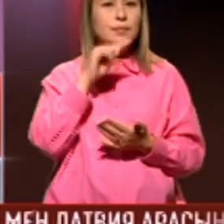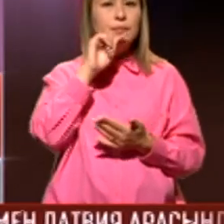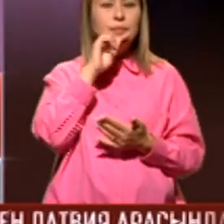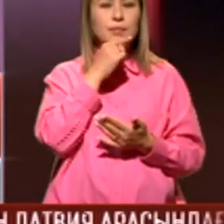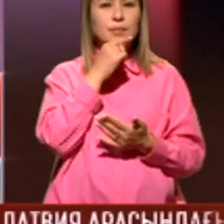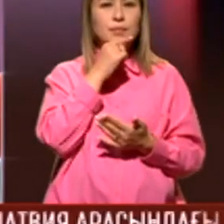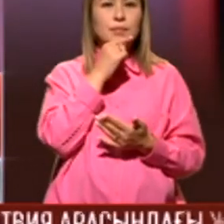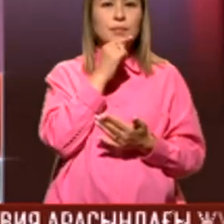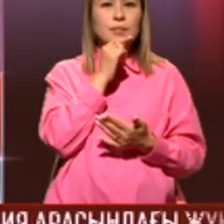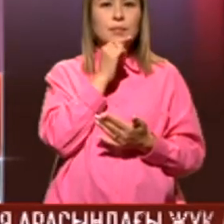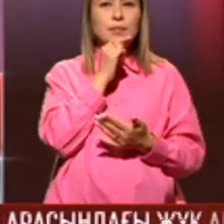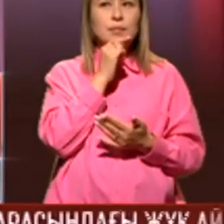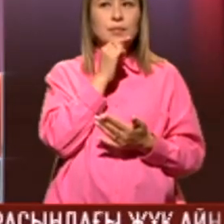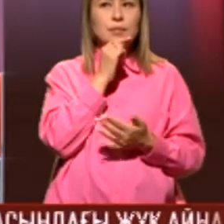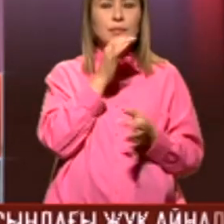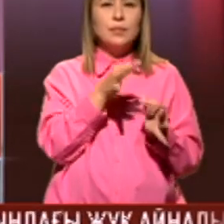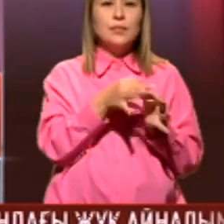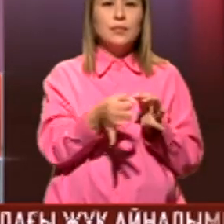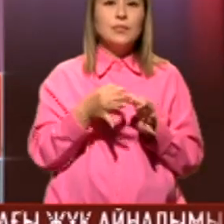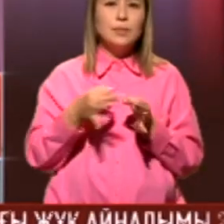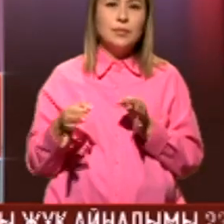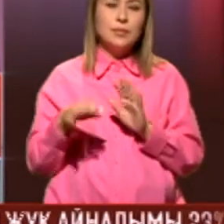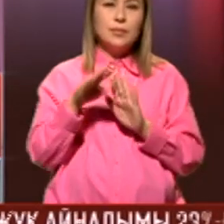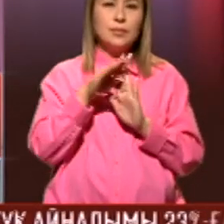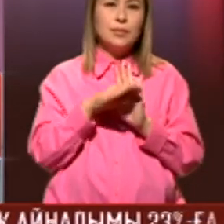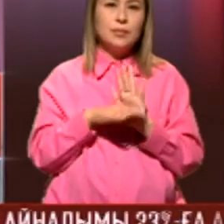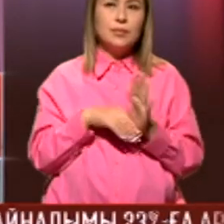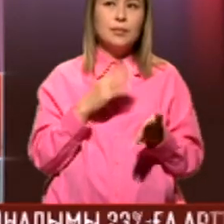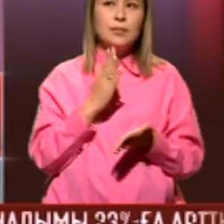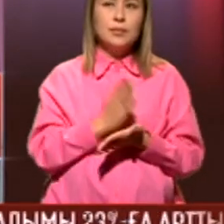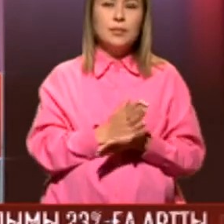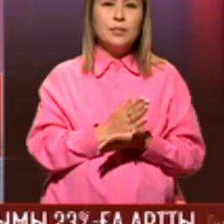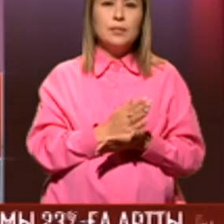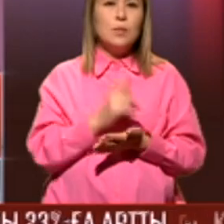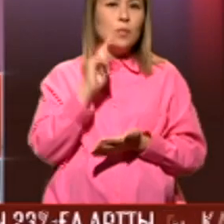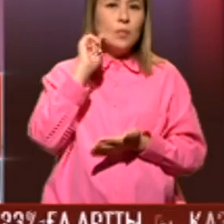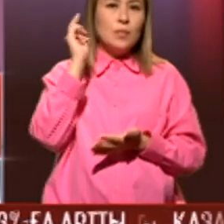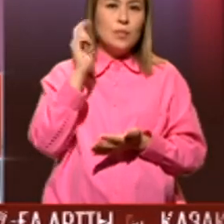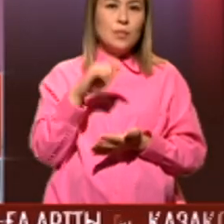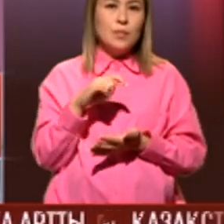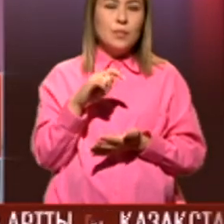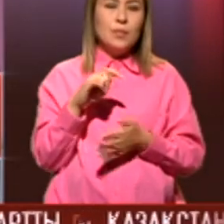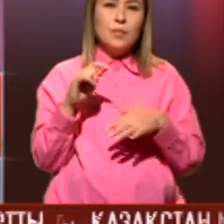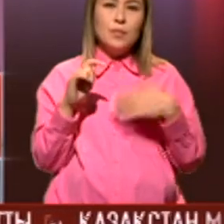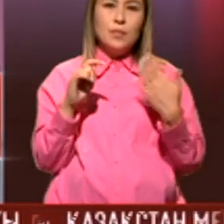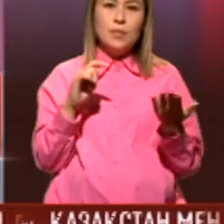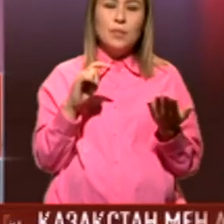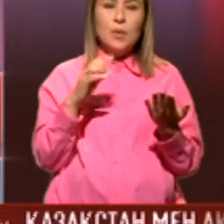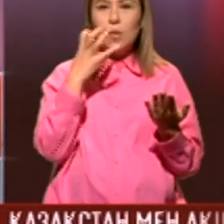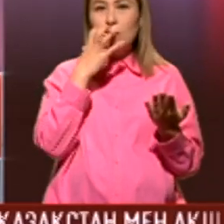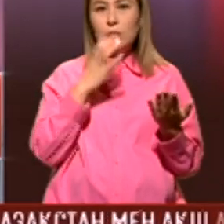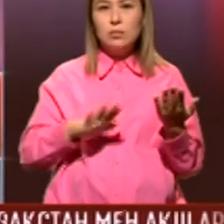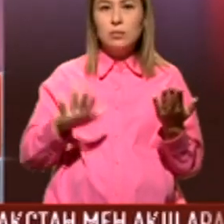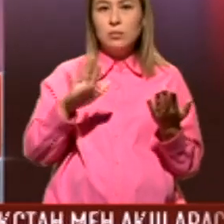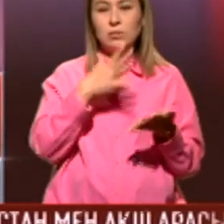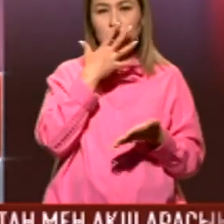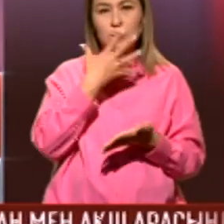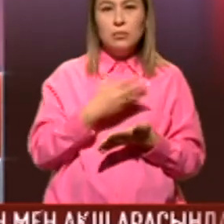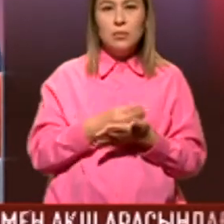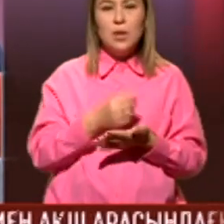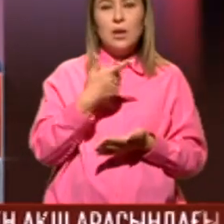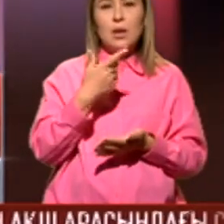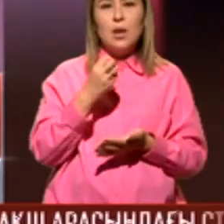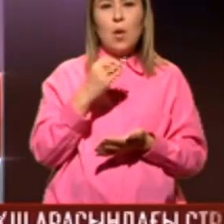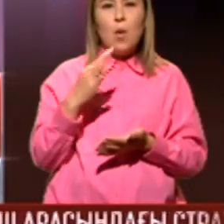экономикалық әлемнің белсенді экономикалық аймақтарына шығаратын бағыттар да болып жатыр. Мына жақта Украина, бір жақта оңтүстік осы өзіміздің